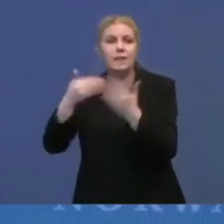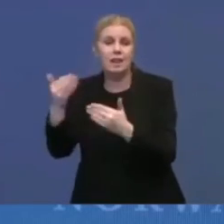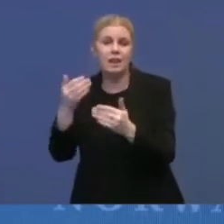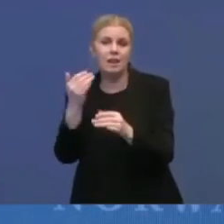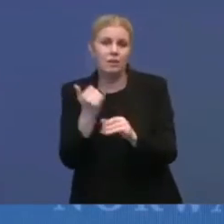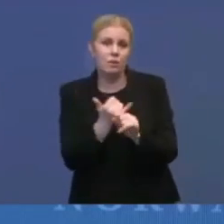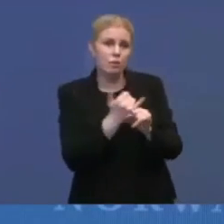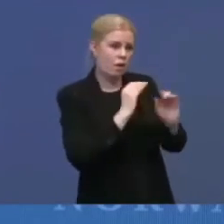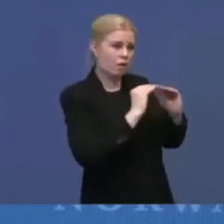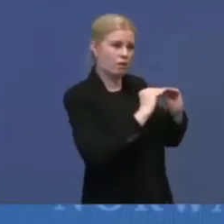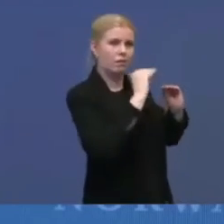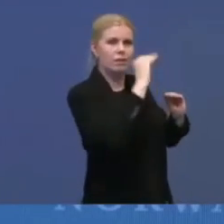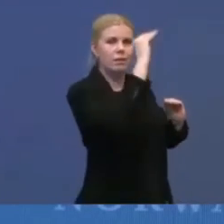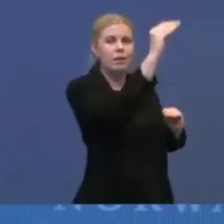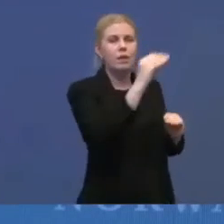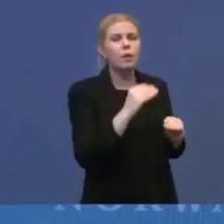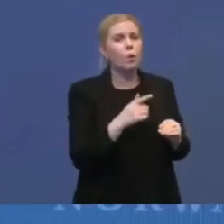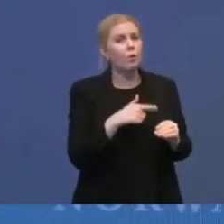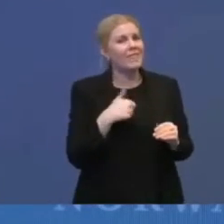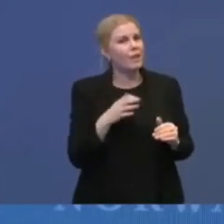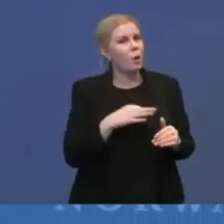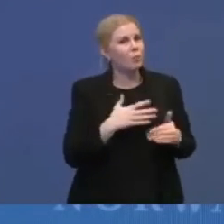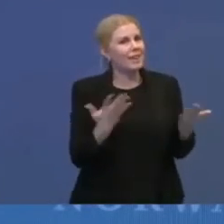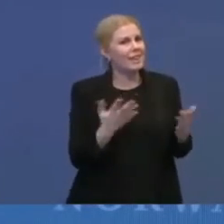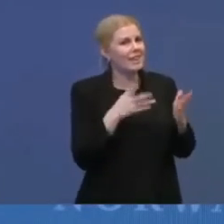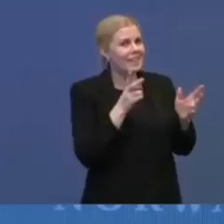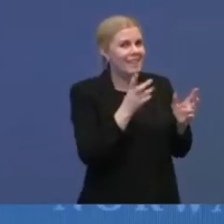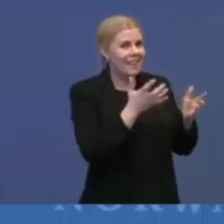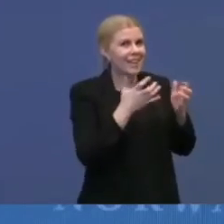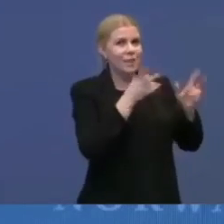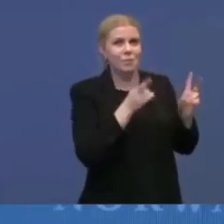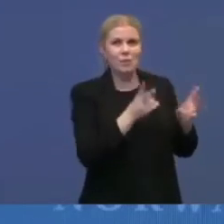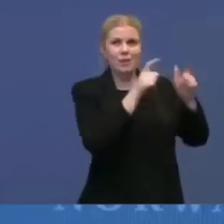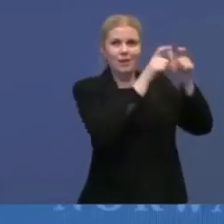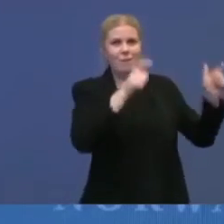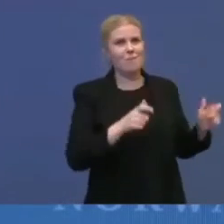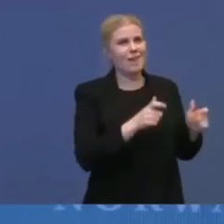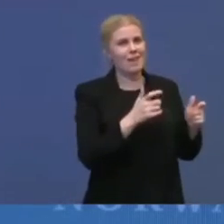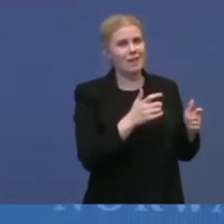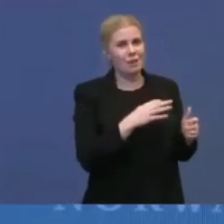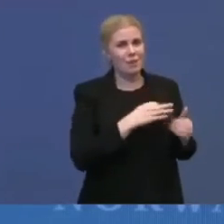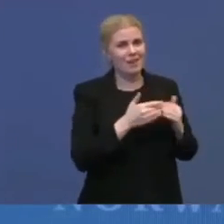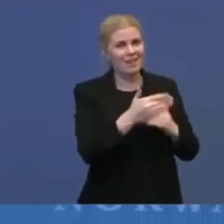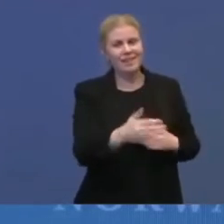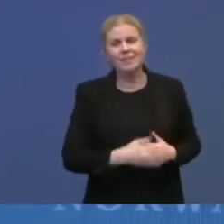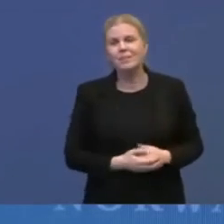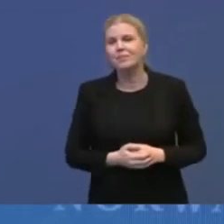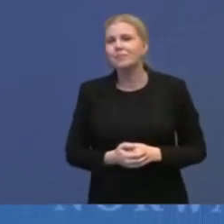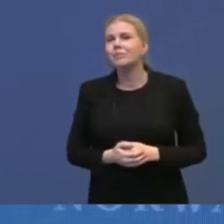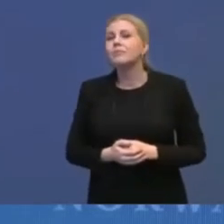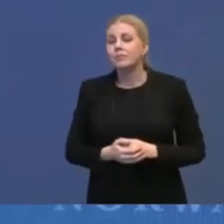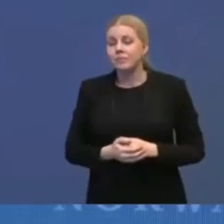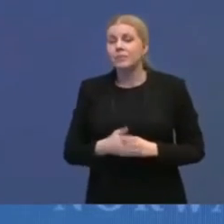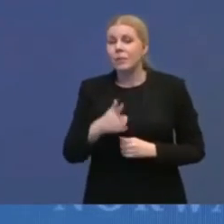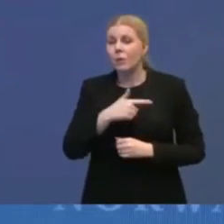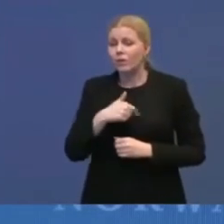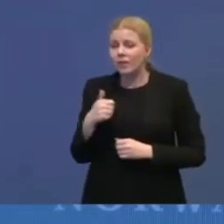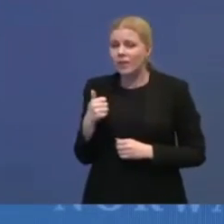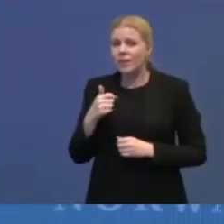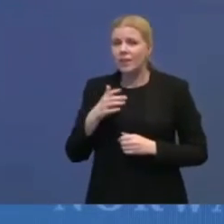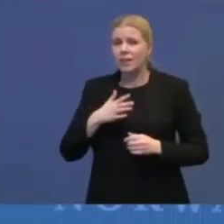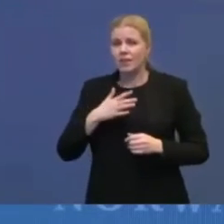Shagadaas, uaxan urjeenina ina an ubaahan isti imaalka qab dismedkaan. Tan labaad uaxan nu marda usooban diga ina